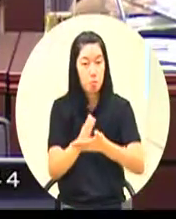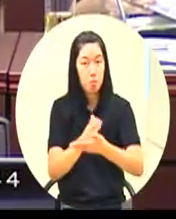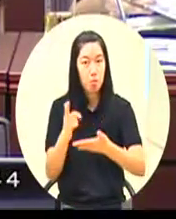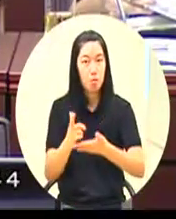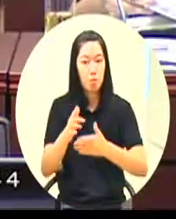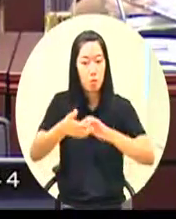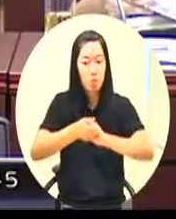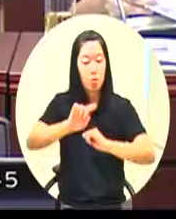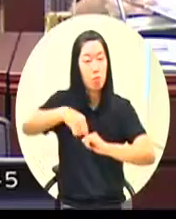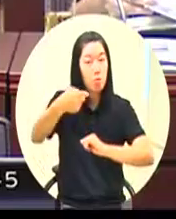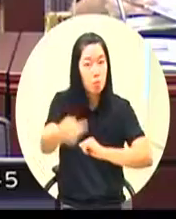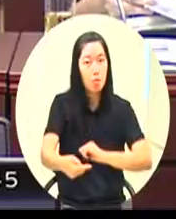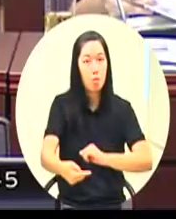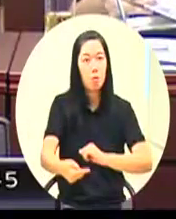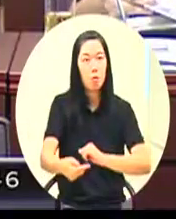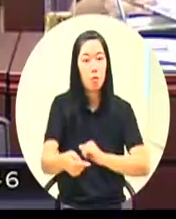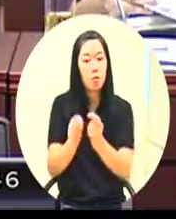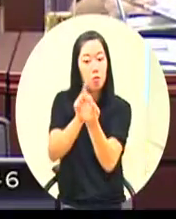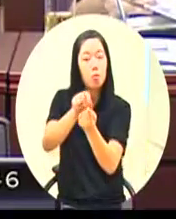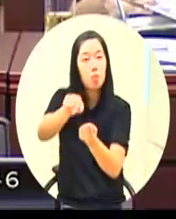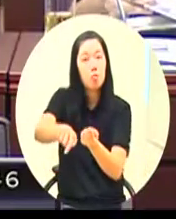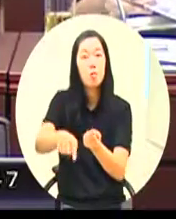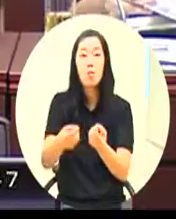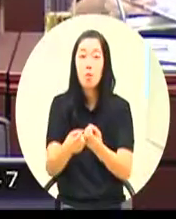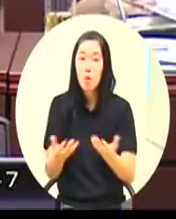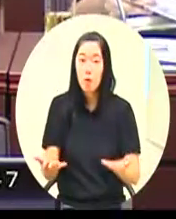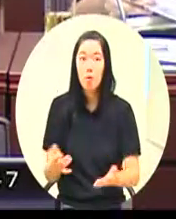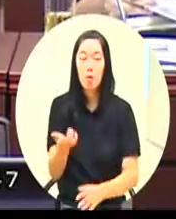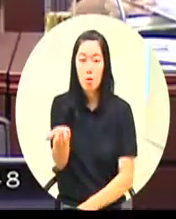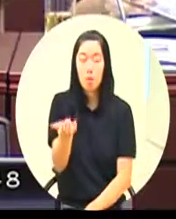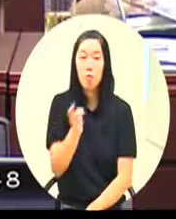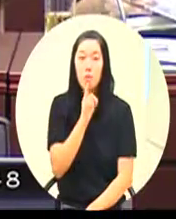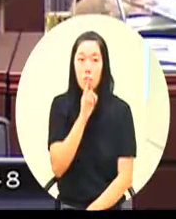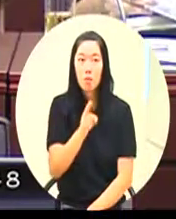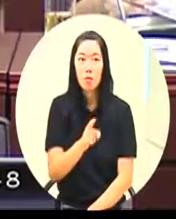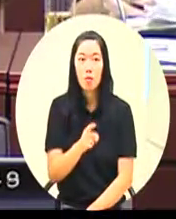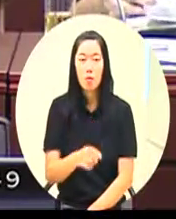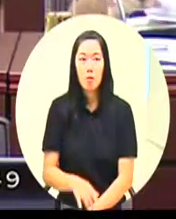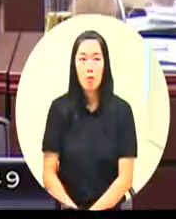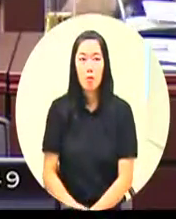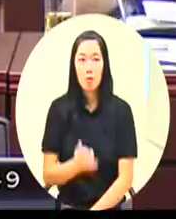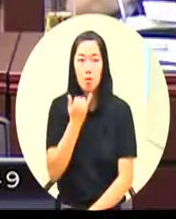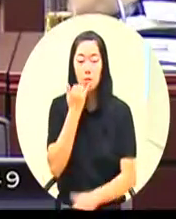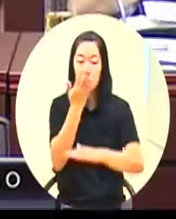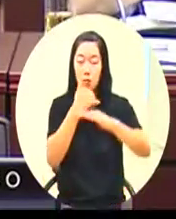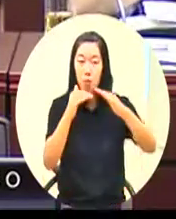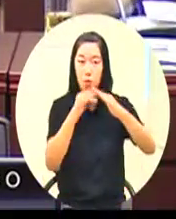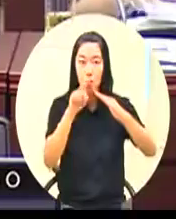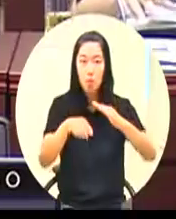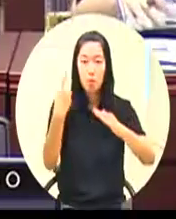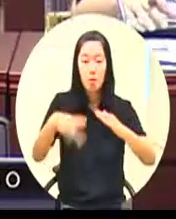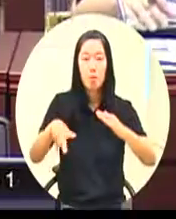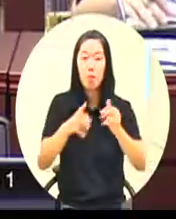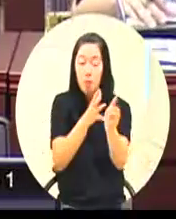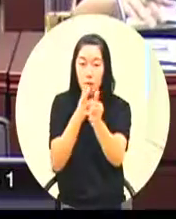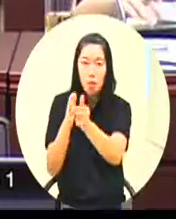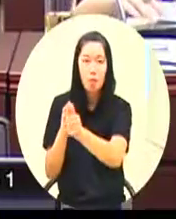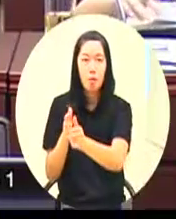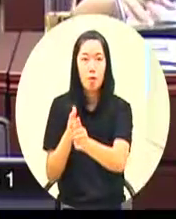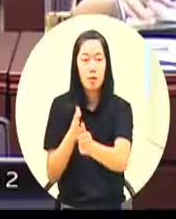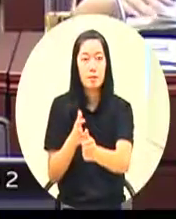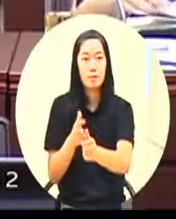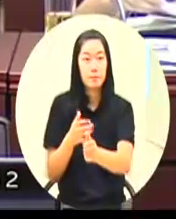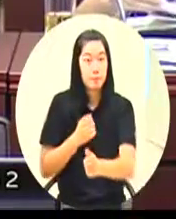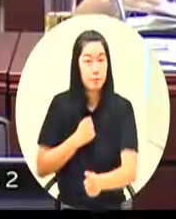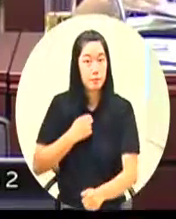个阶段的处遇的措施。所以周议员刚刚这么反映了，我们会从学校面去了解他们是不是